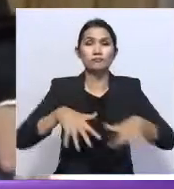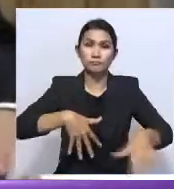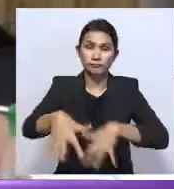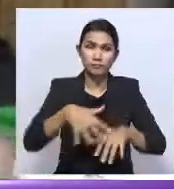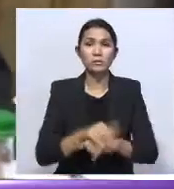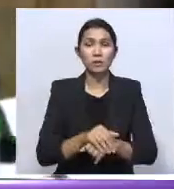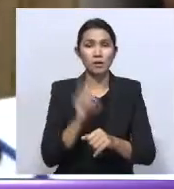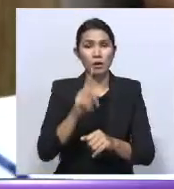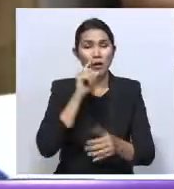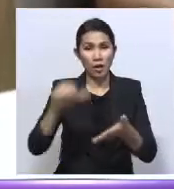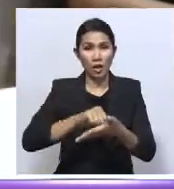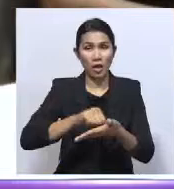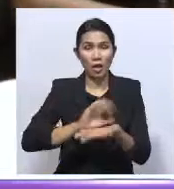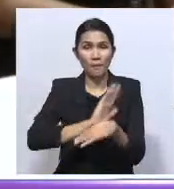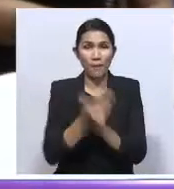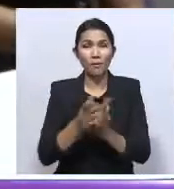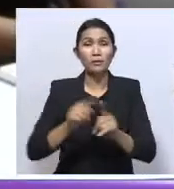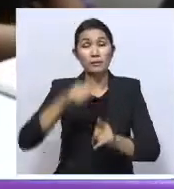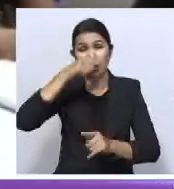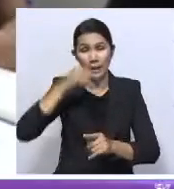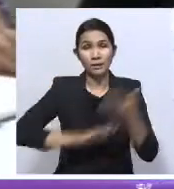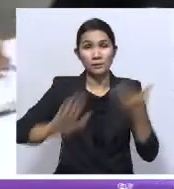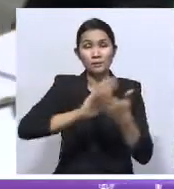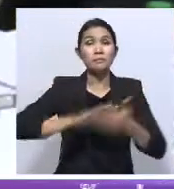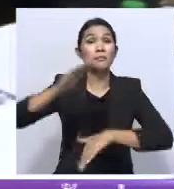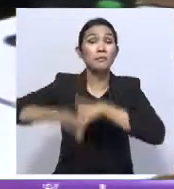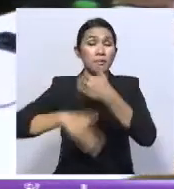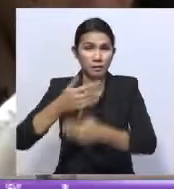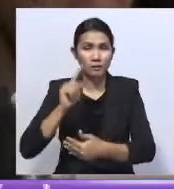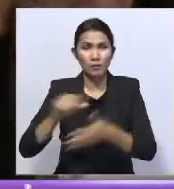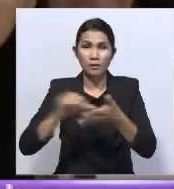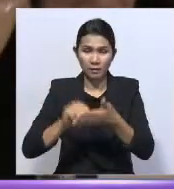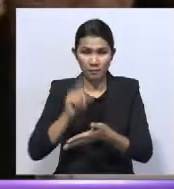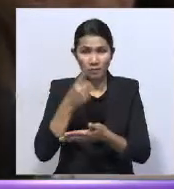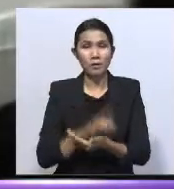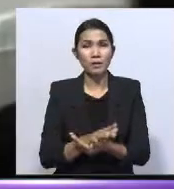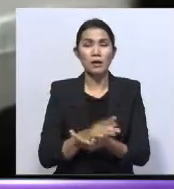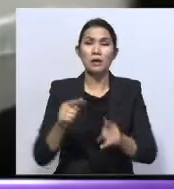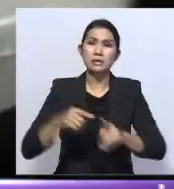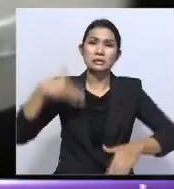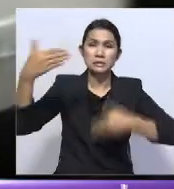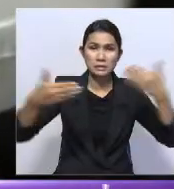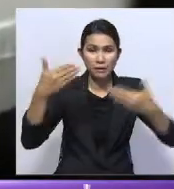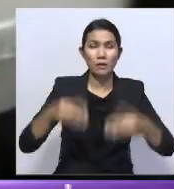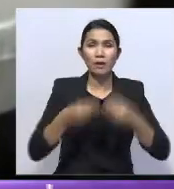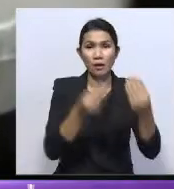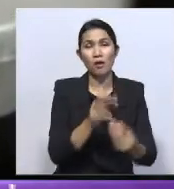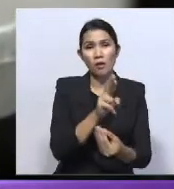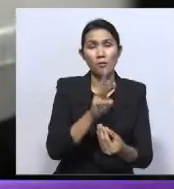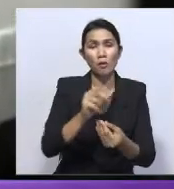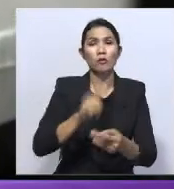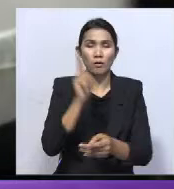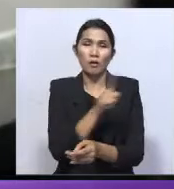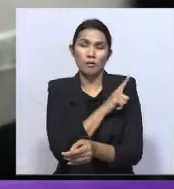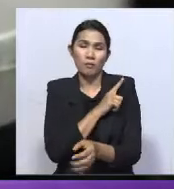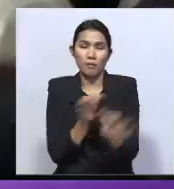นพร้อมปรับรูปแบบรายการเดินหน้าประเทศไทยนอกจากนี้ยังมีกิจกรรม Meet the Press ให้รัฐมนตรีแต่ละกระทรวงมาชี้แจงประเ